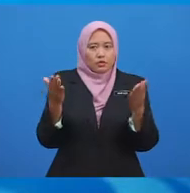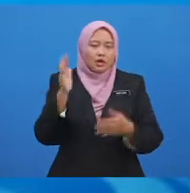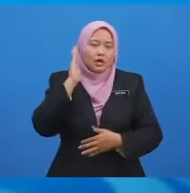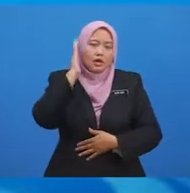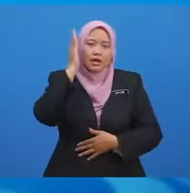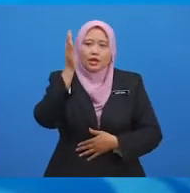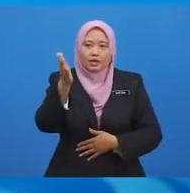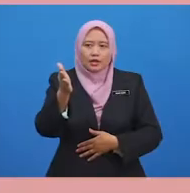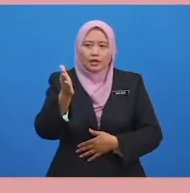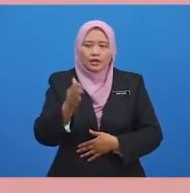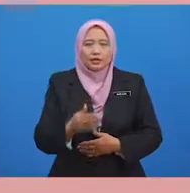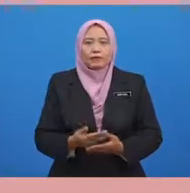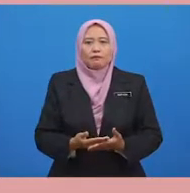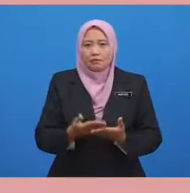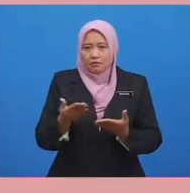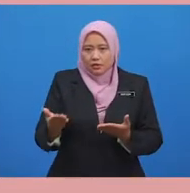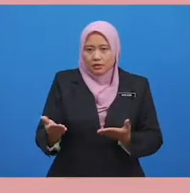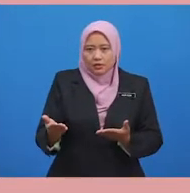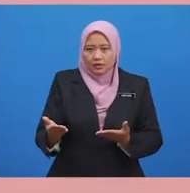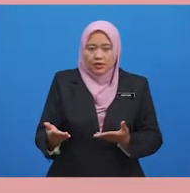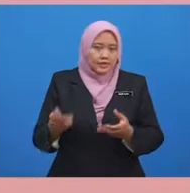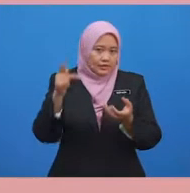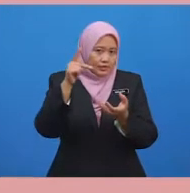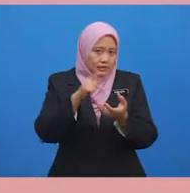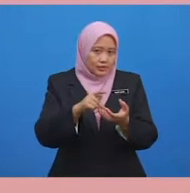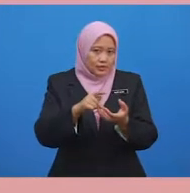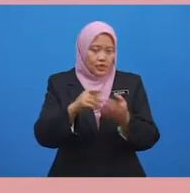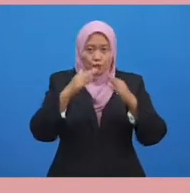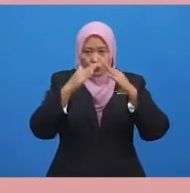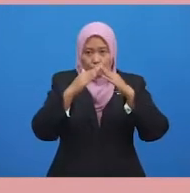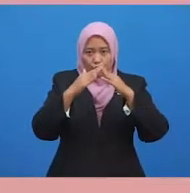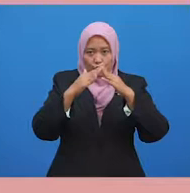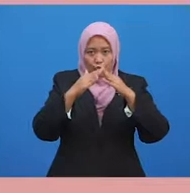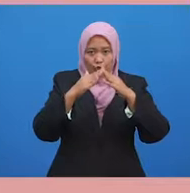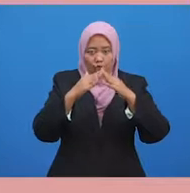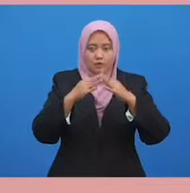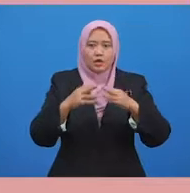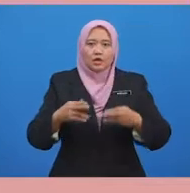akan memberikan kesan rumah hijau terhadap bumi?